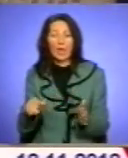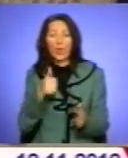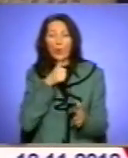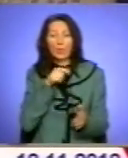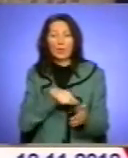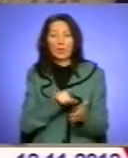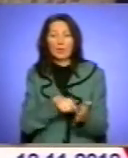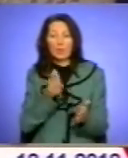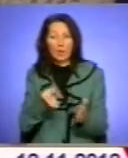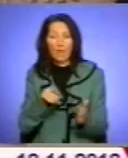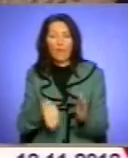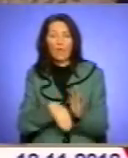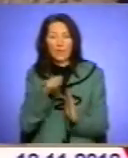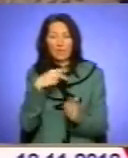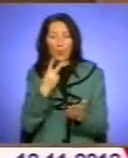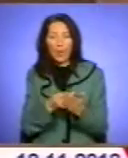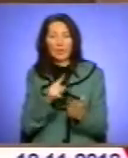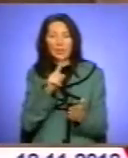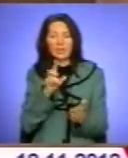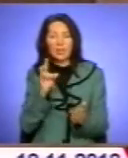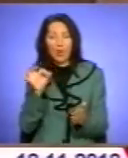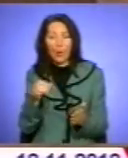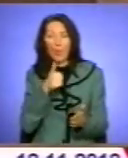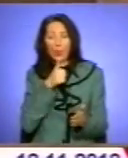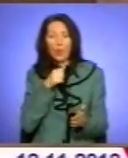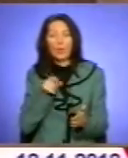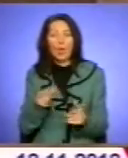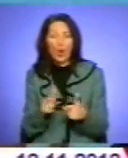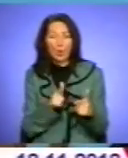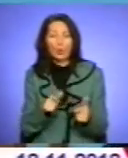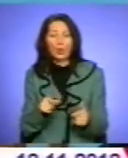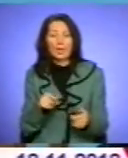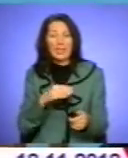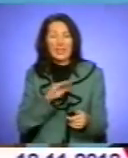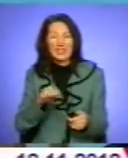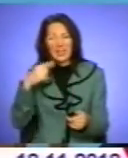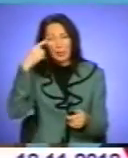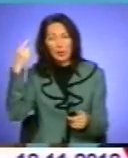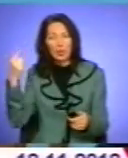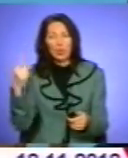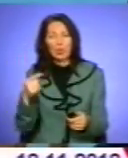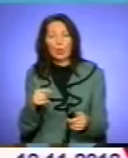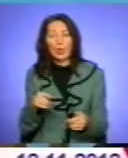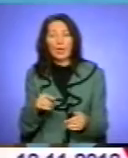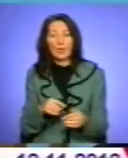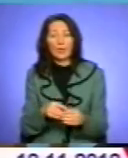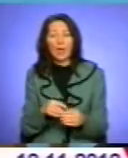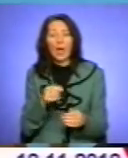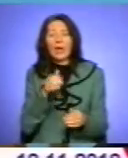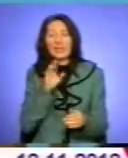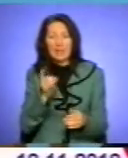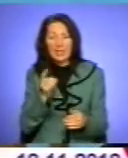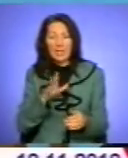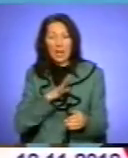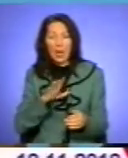і в ЗНО, бо пробне тестування готує дітей психологічно і технологічно. Дитина, яка пройшла пробне